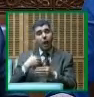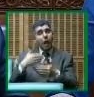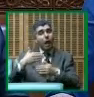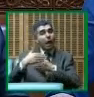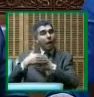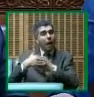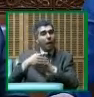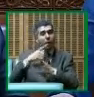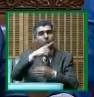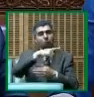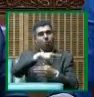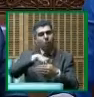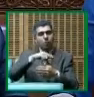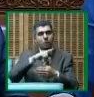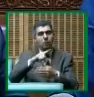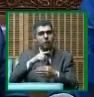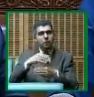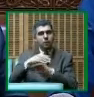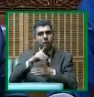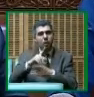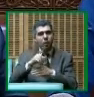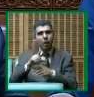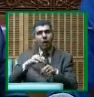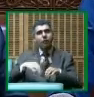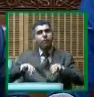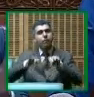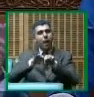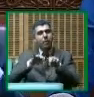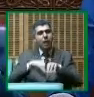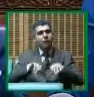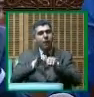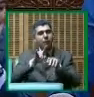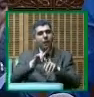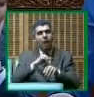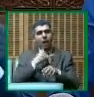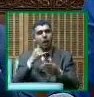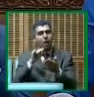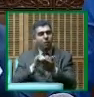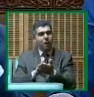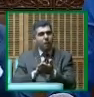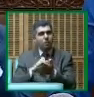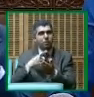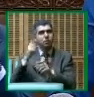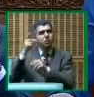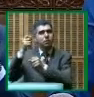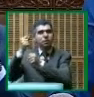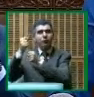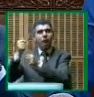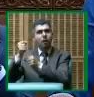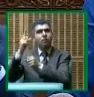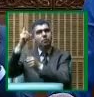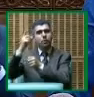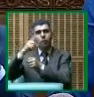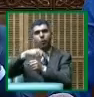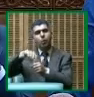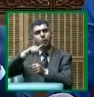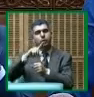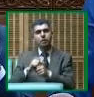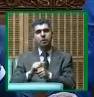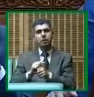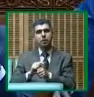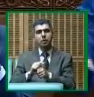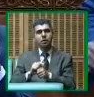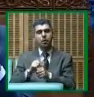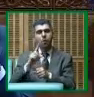عن قربنا من المأساة اللي عاشوها الأسر المعنية في هذا